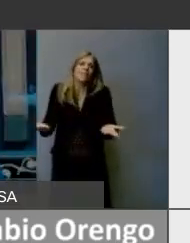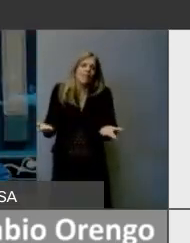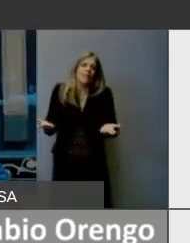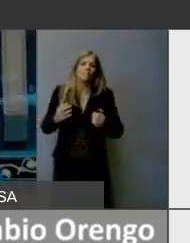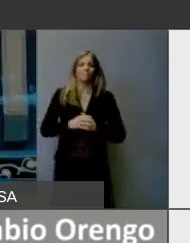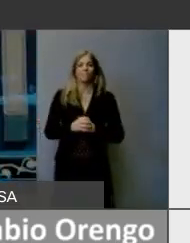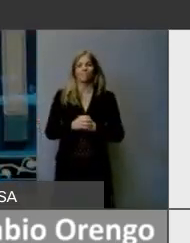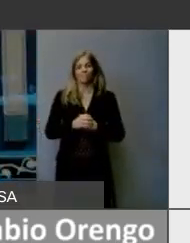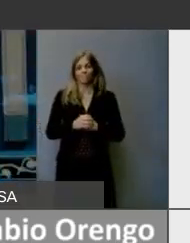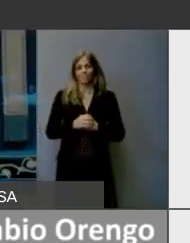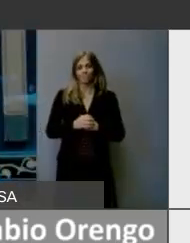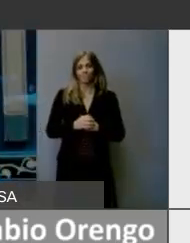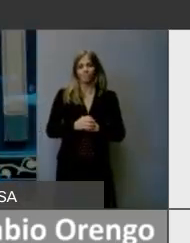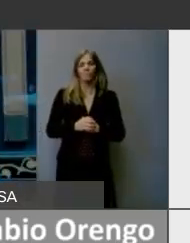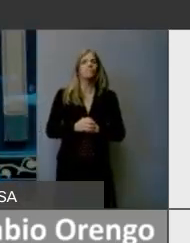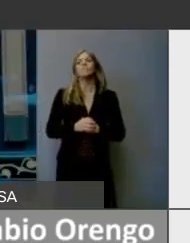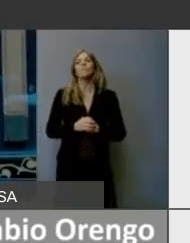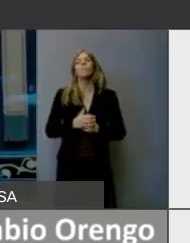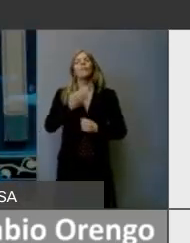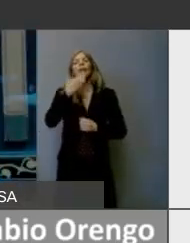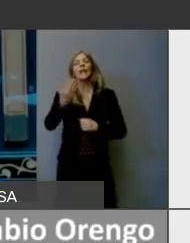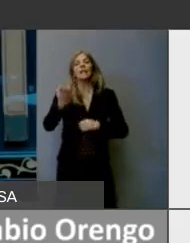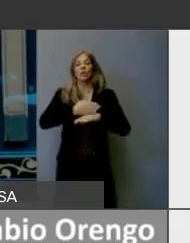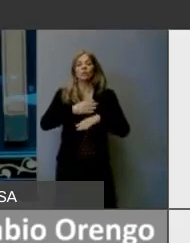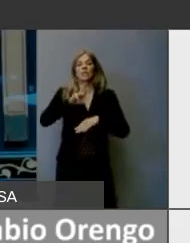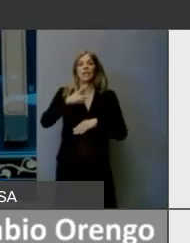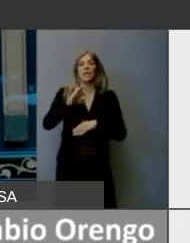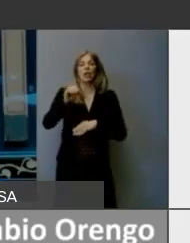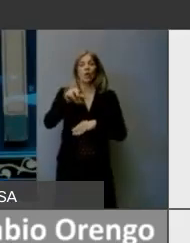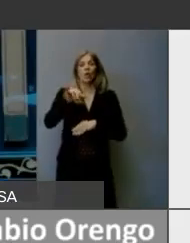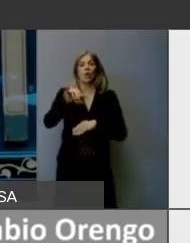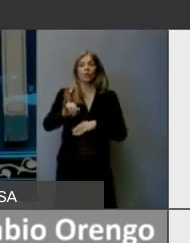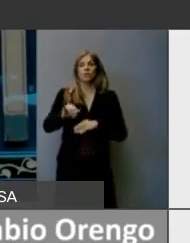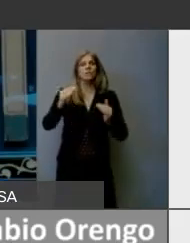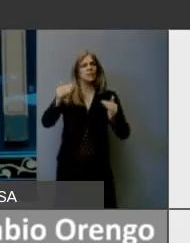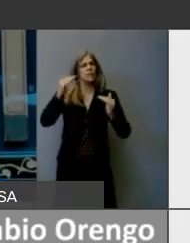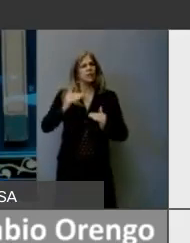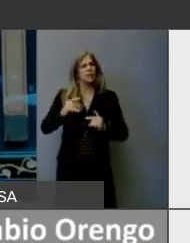Rossi, passiamo alla successiva interrogazione.